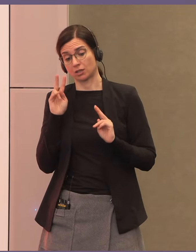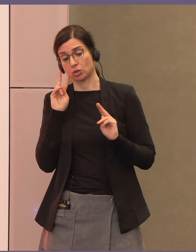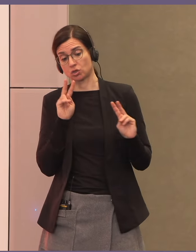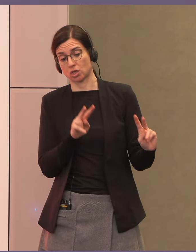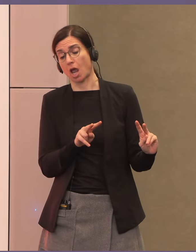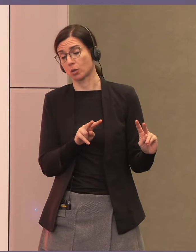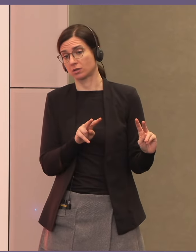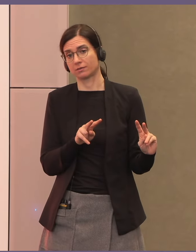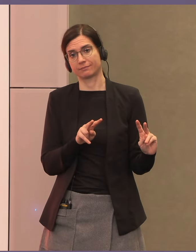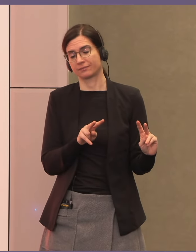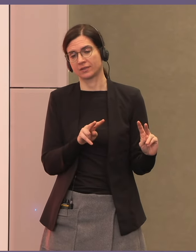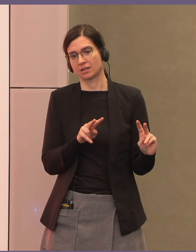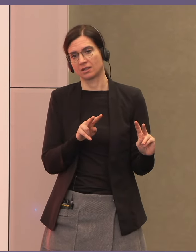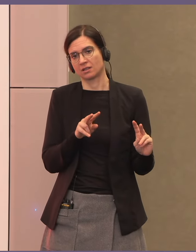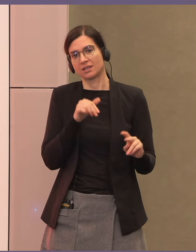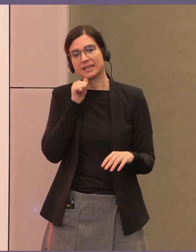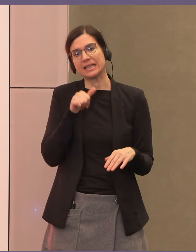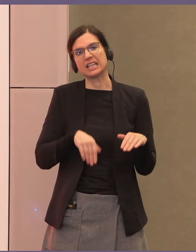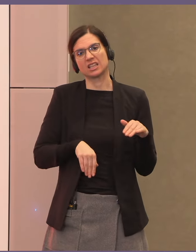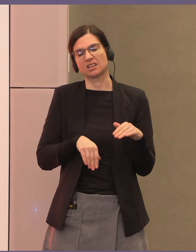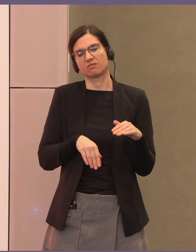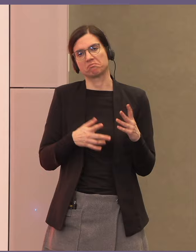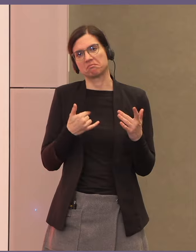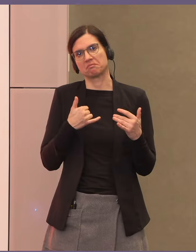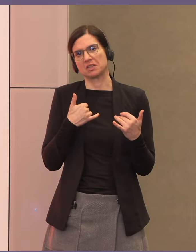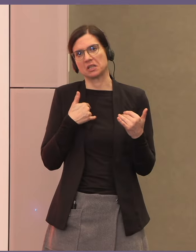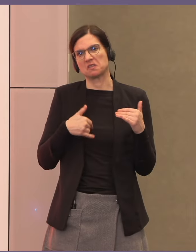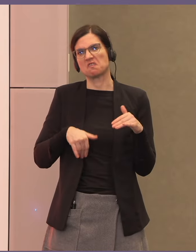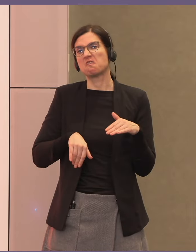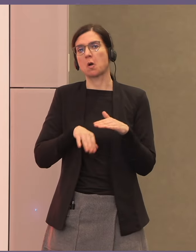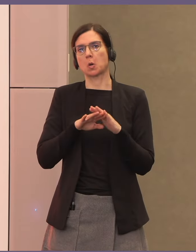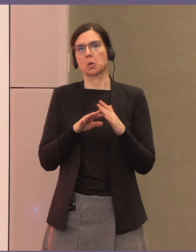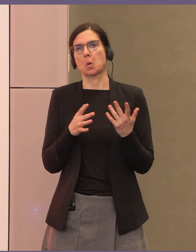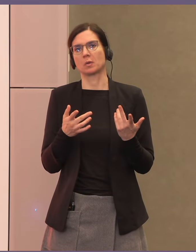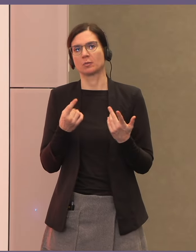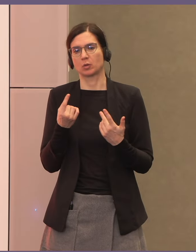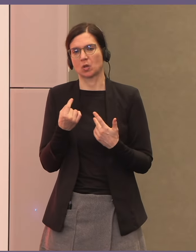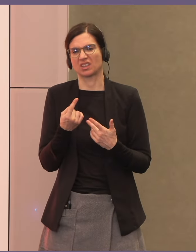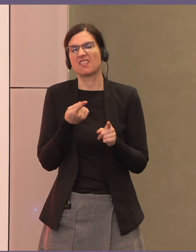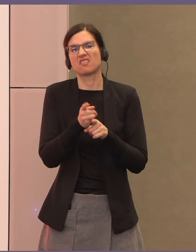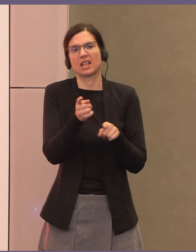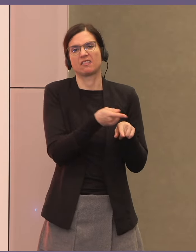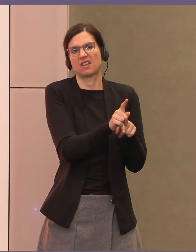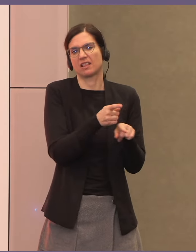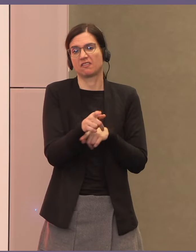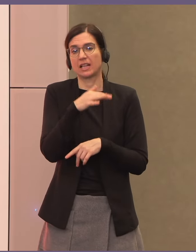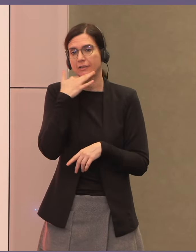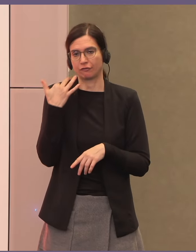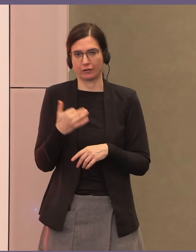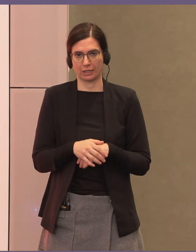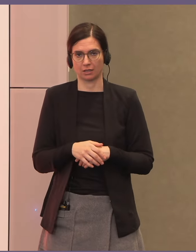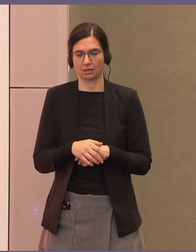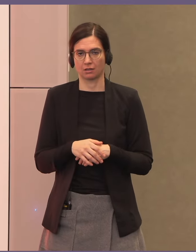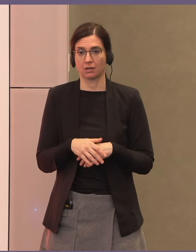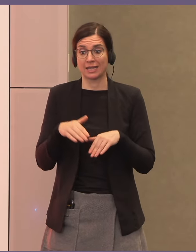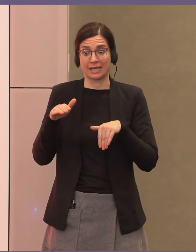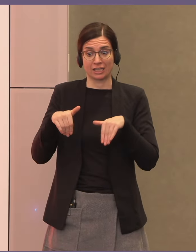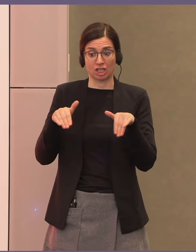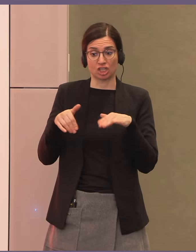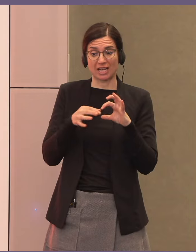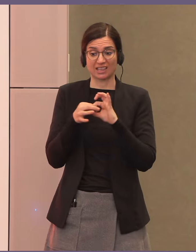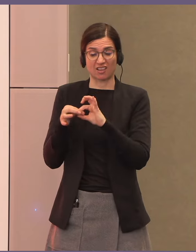leben, ist unvollkommen. Unvollkommen beschreibt einen Zustand, in dem die Geschlechterverhältnisse laufend neu